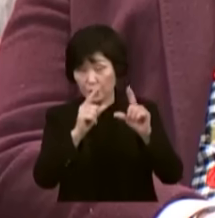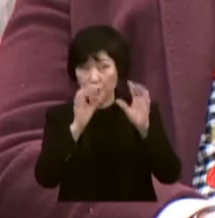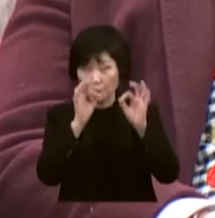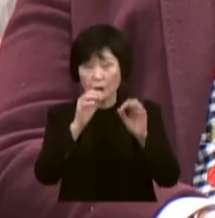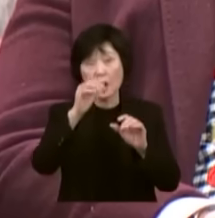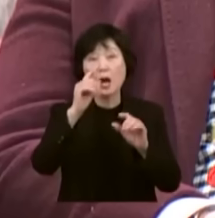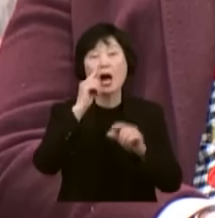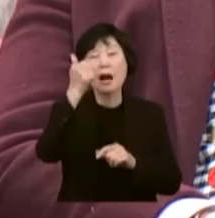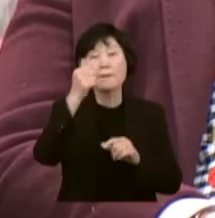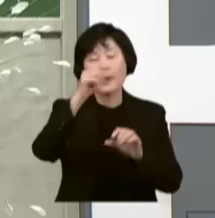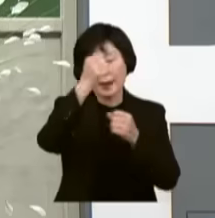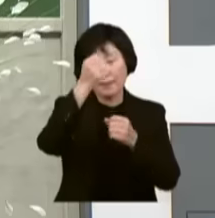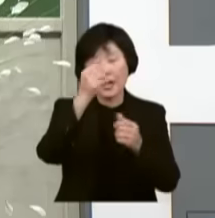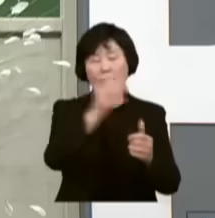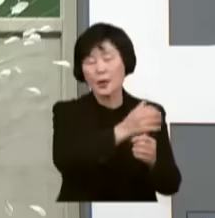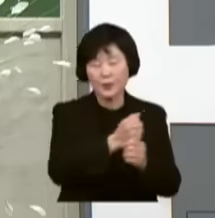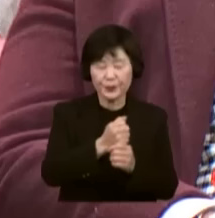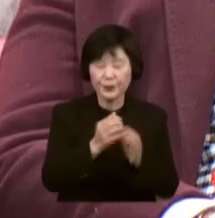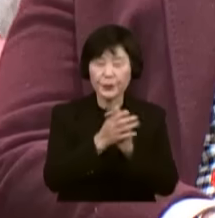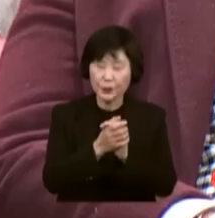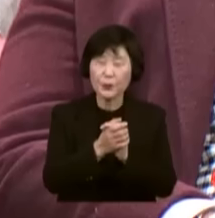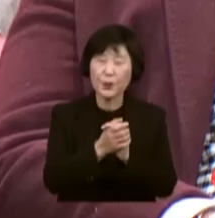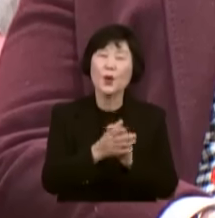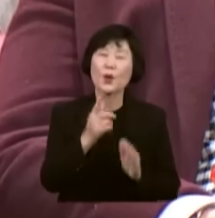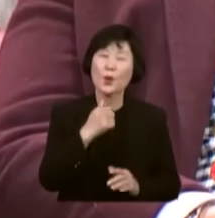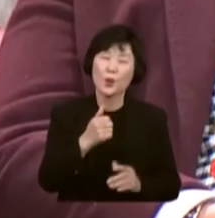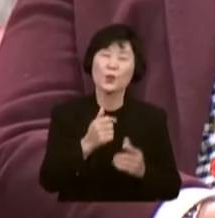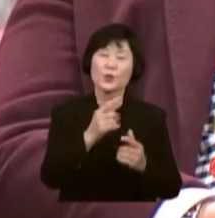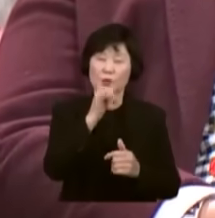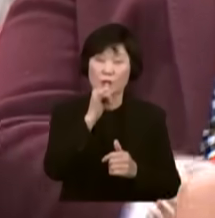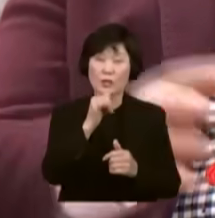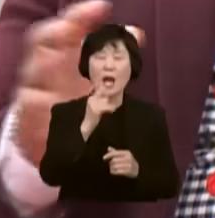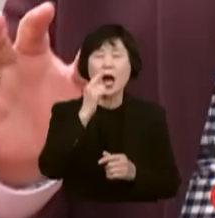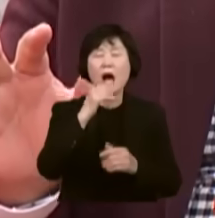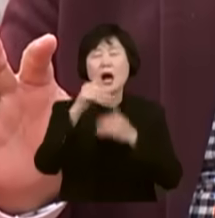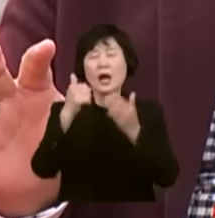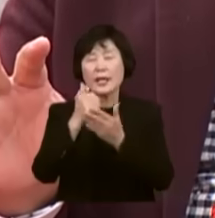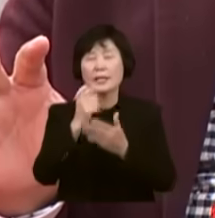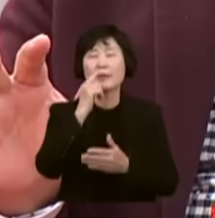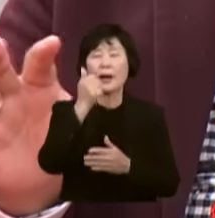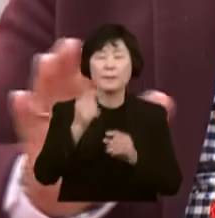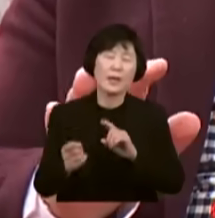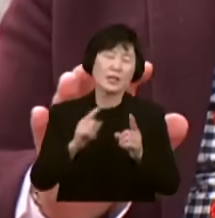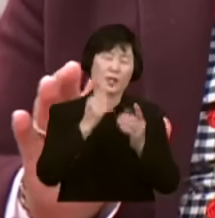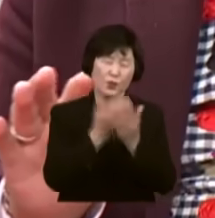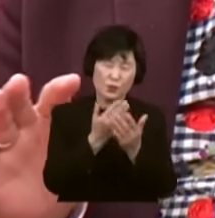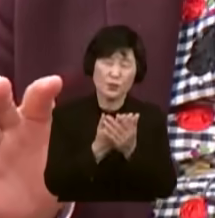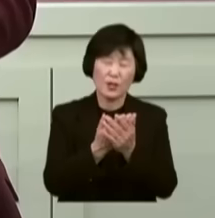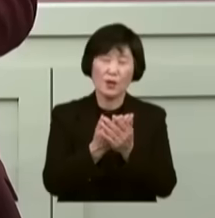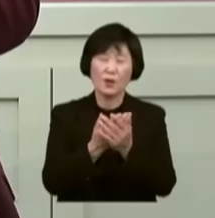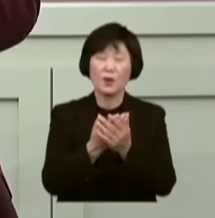이렇게 기도하고 그랬던 기억이 있어요. 뭐라고 기도했어? 살려달라고. 살려달라고. 네. 살려주세요. 이렇게. 내가 병실에 수술